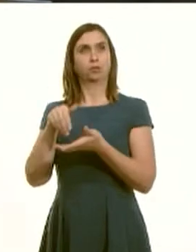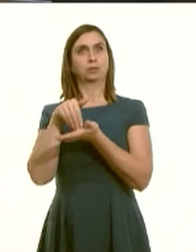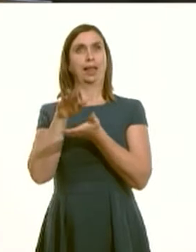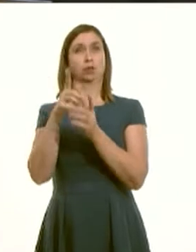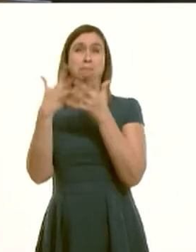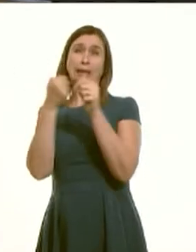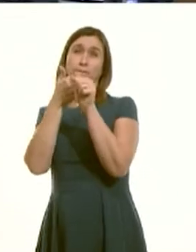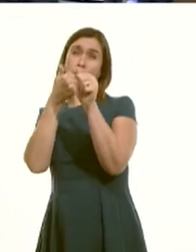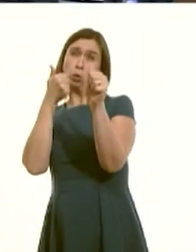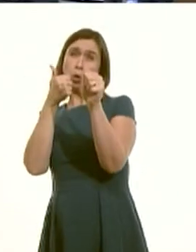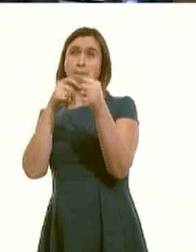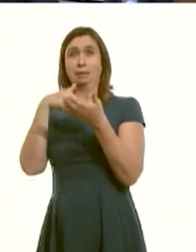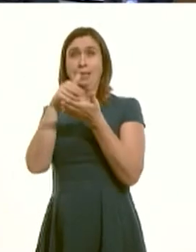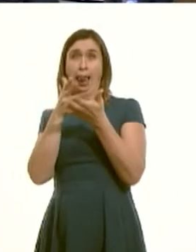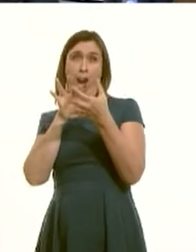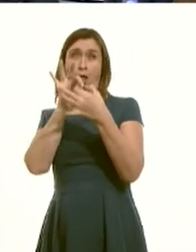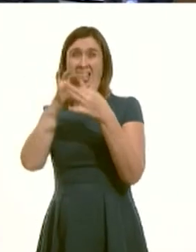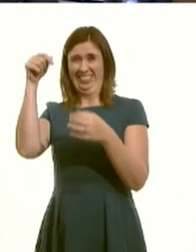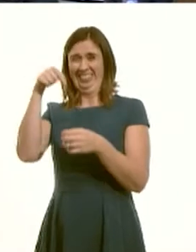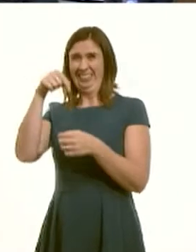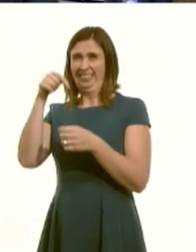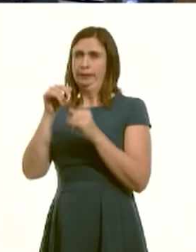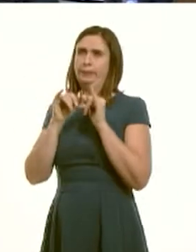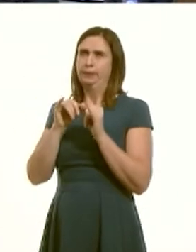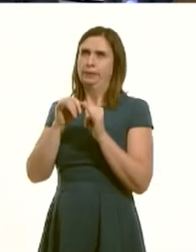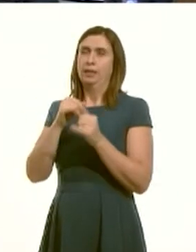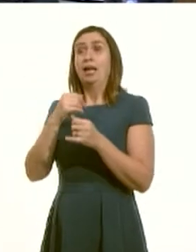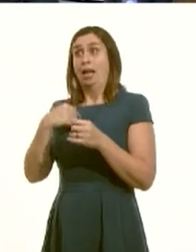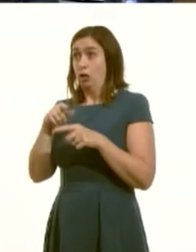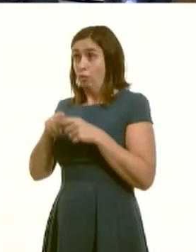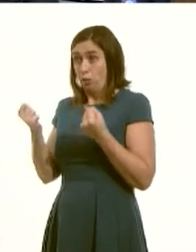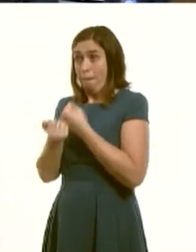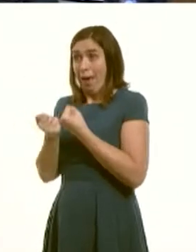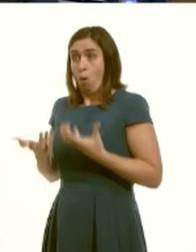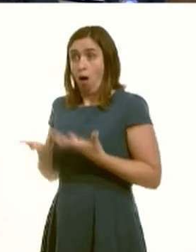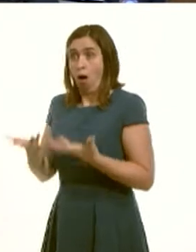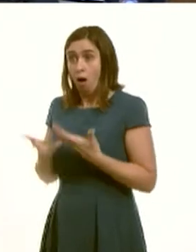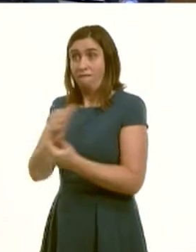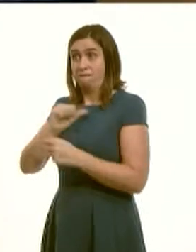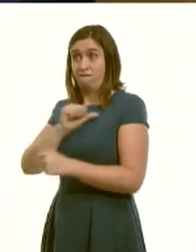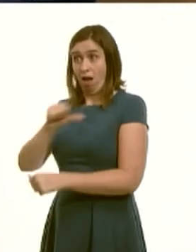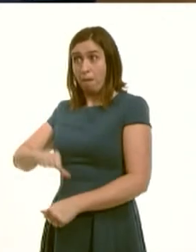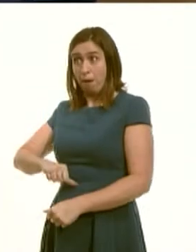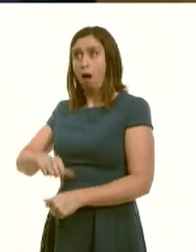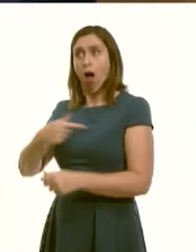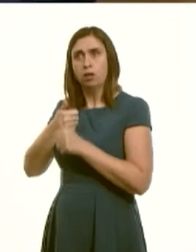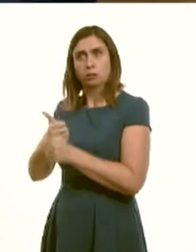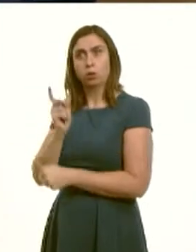rhoi nerth i ffermwyr, byddwn ni yn gefnogol o. Os oes yna ffordd i sicrhau bod ffermwyr yn cael pris